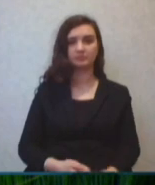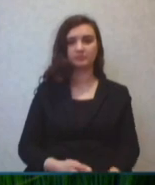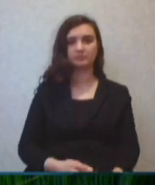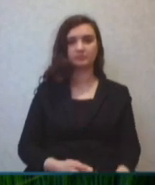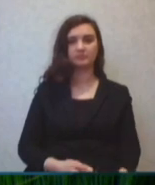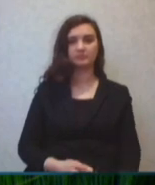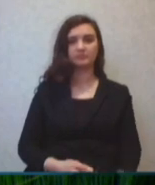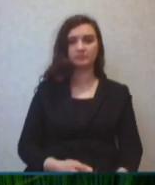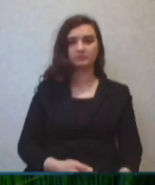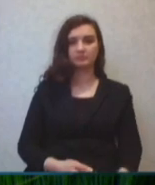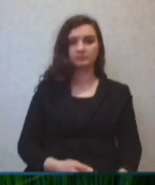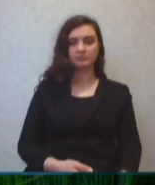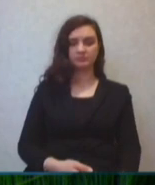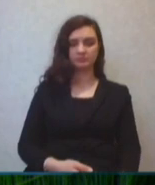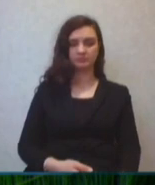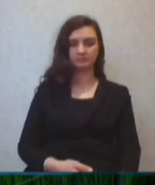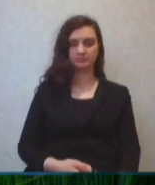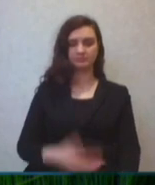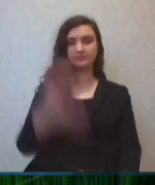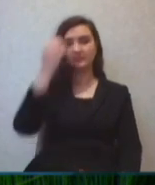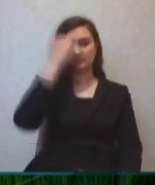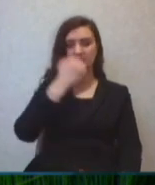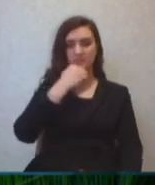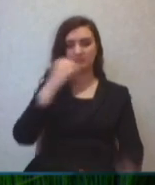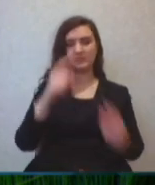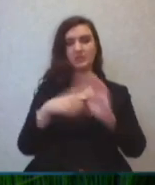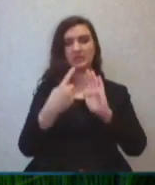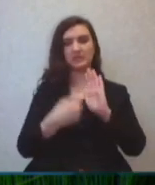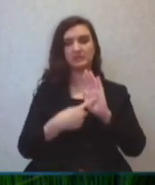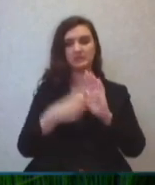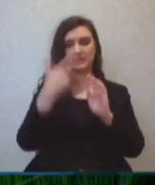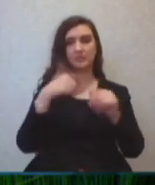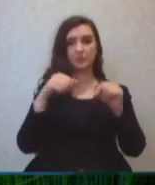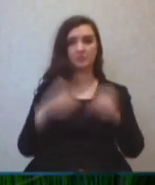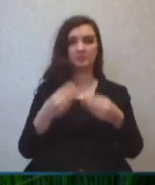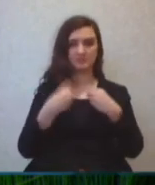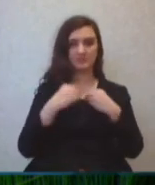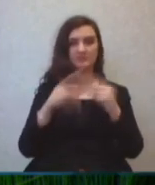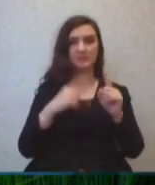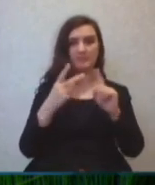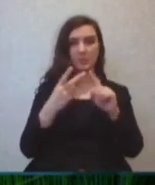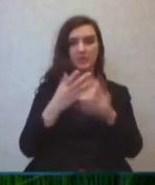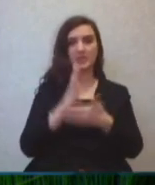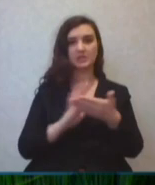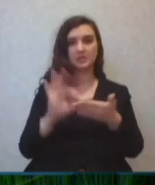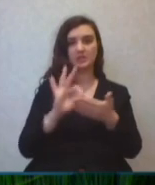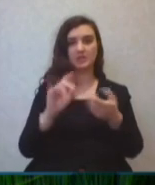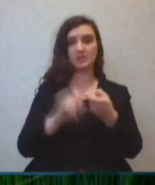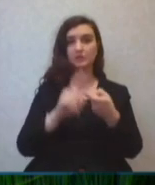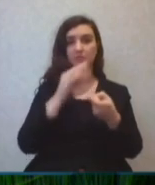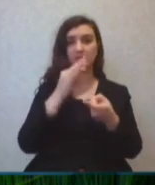გიშველოთ. დიდი მადლობა შეკითხვისთვის. თავისუფლებას მივცემდა მეორე ნაწილთან დაკავშირებით გეტყვით,